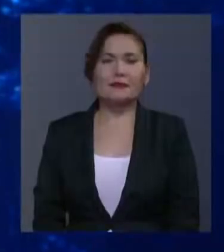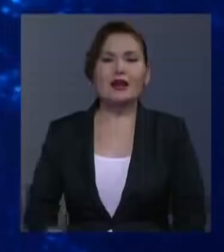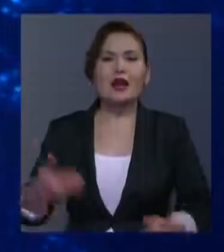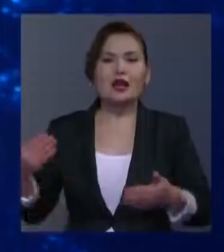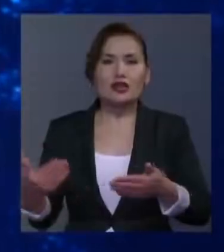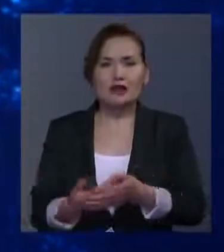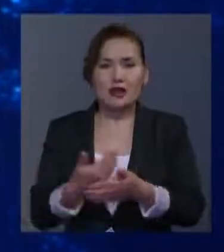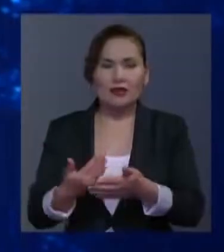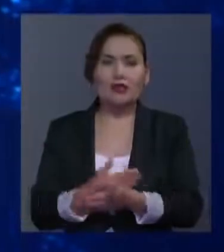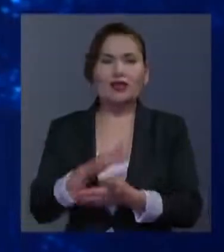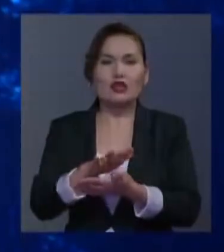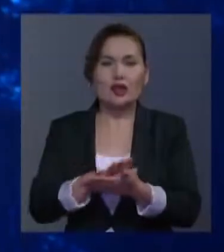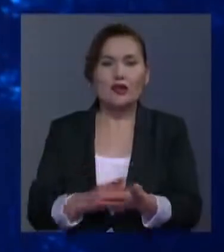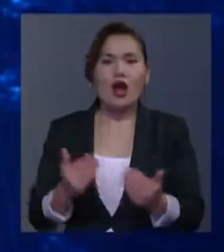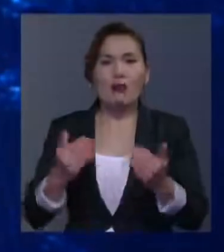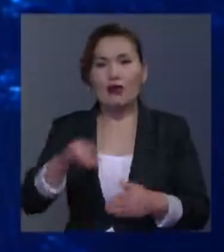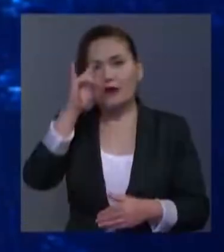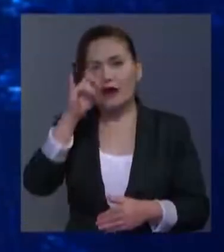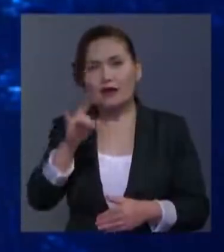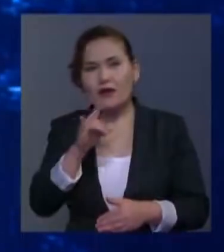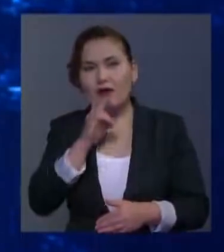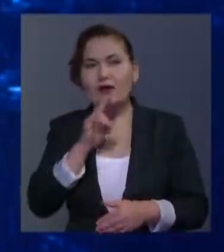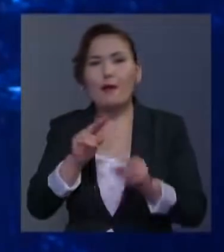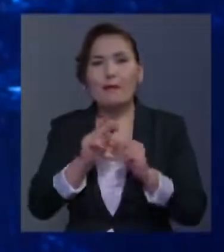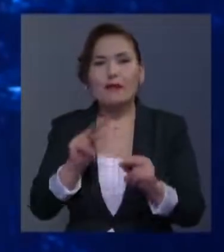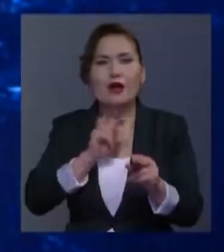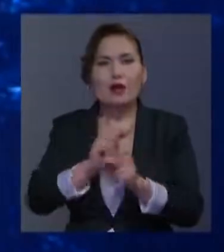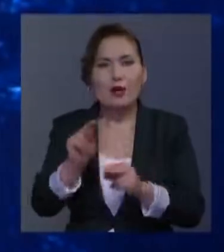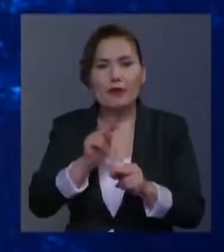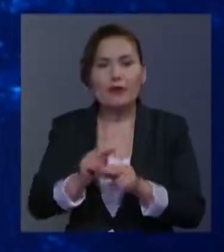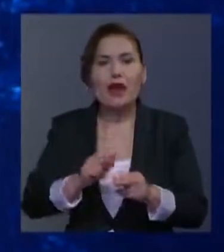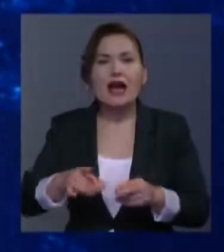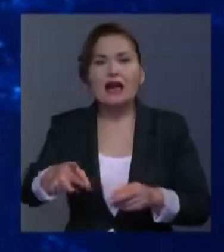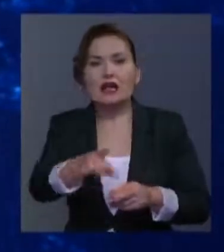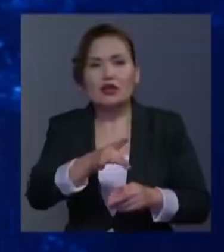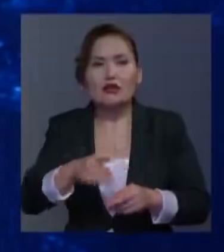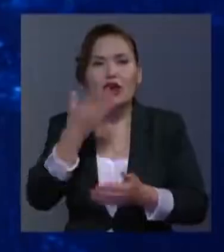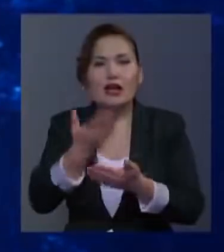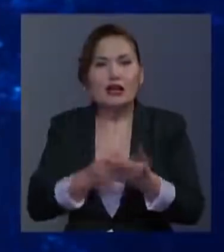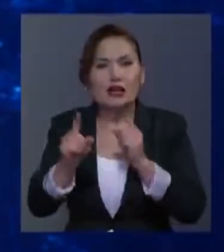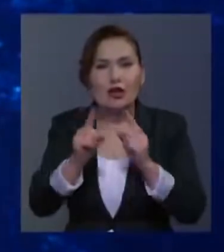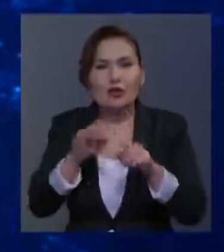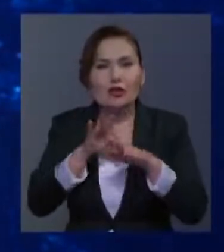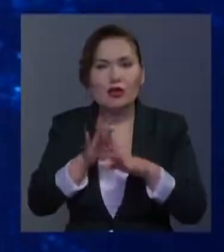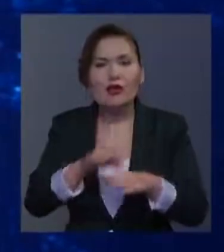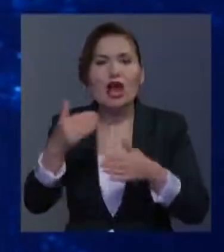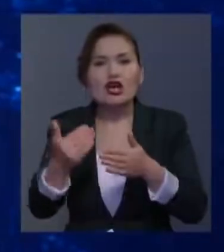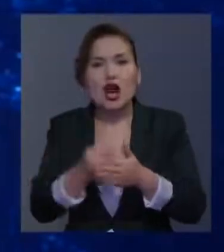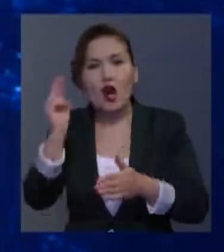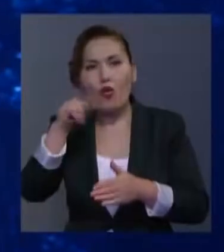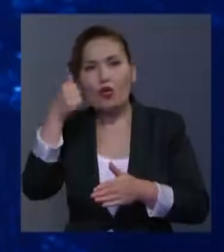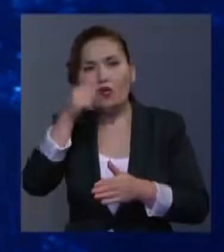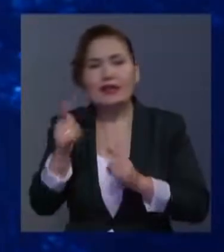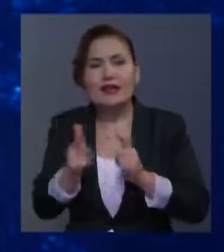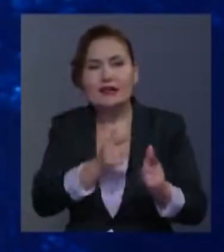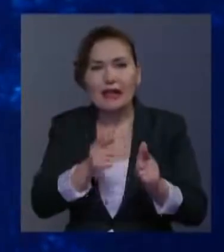Хабармызды ел жаңалықтармен жалғастырайық. Бүгін елімізде педагогикалық білім беру бойынша республикалық кеңес өтті. Онда жаңа оқу жылына дайындық